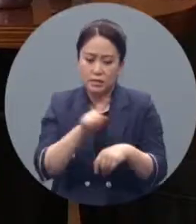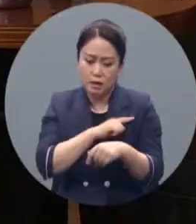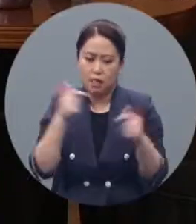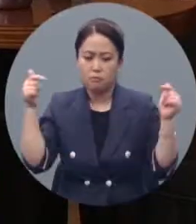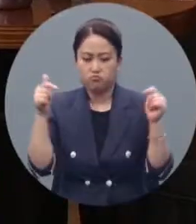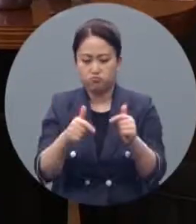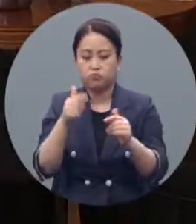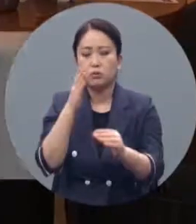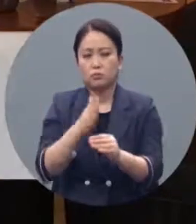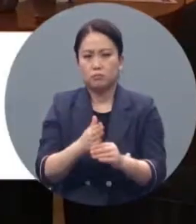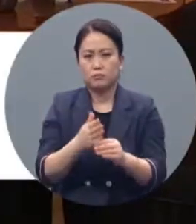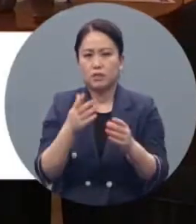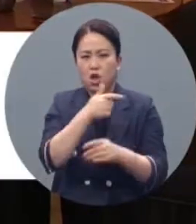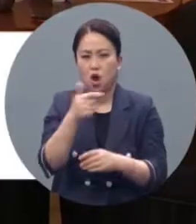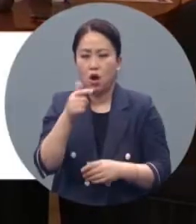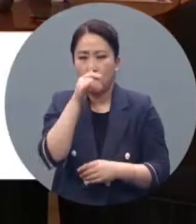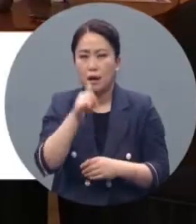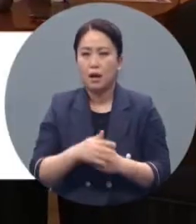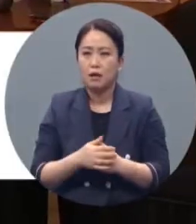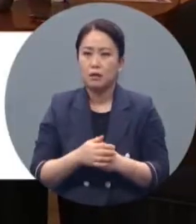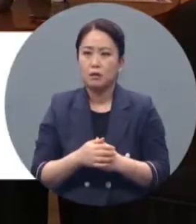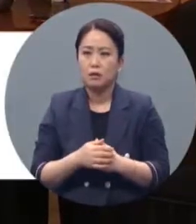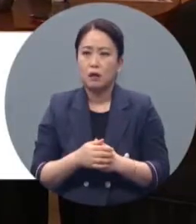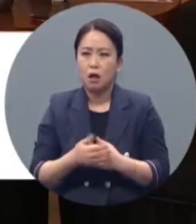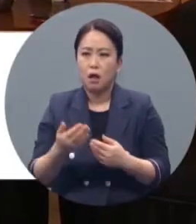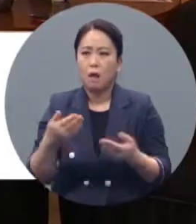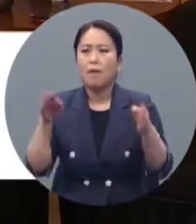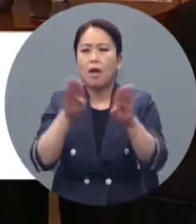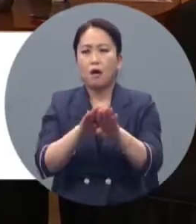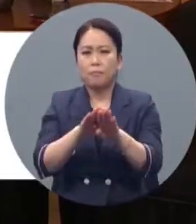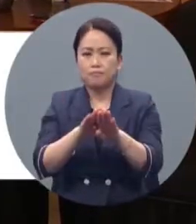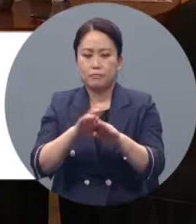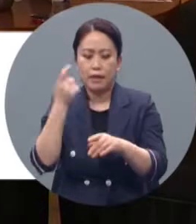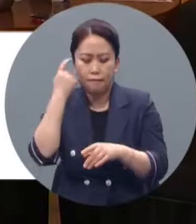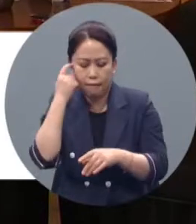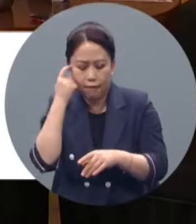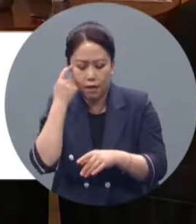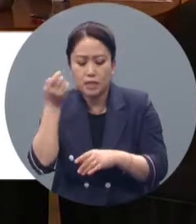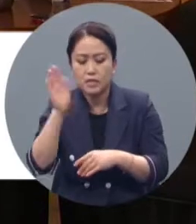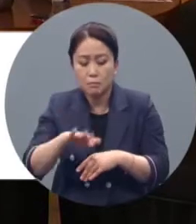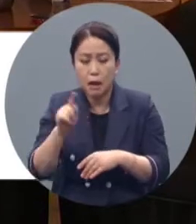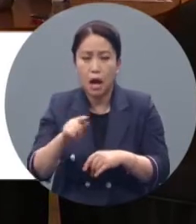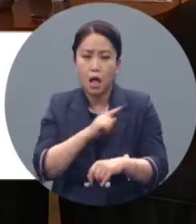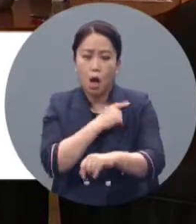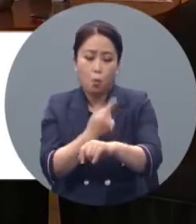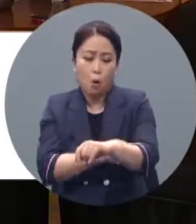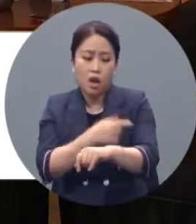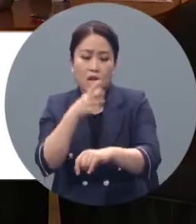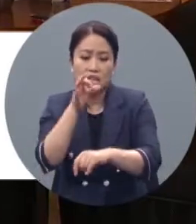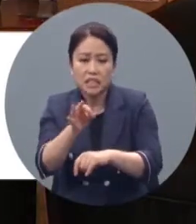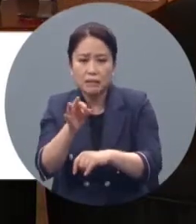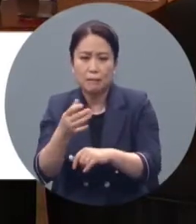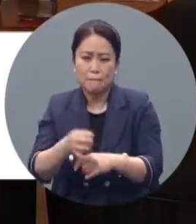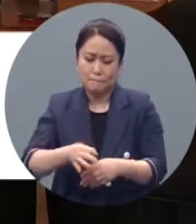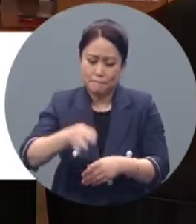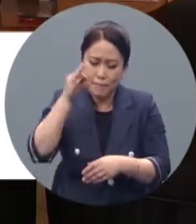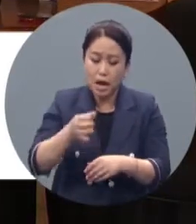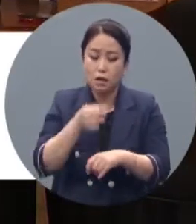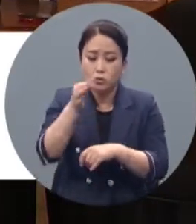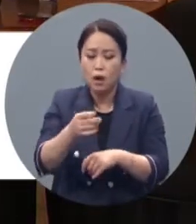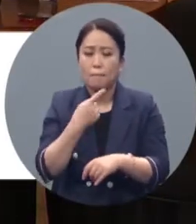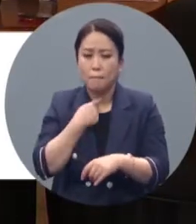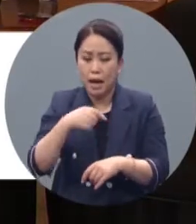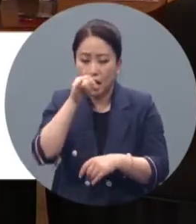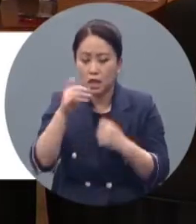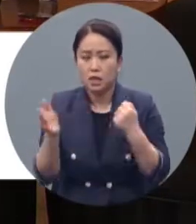폐업도 당연히 생각하죠. 그런데 들어올 때는 벌써 매덕이라는 권리비를 주고 들어왔기 때문에 나가지도 못하는 상태입니다. 막상